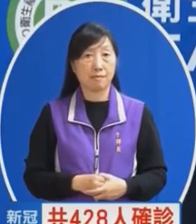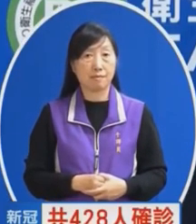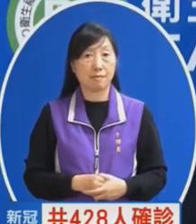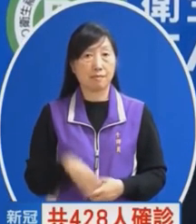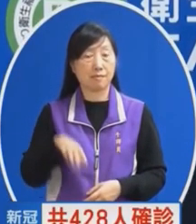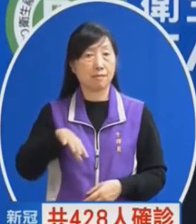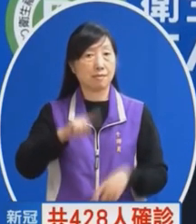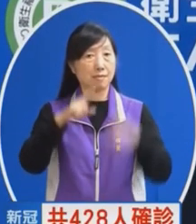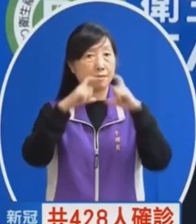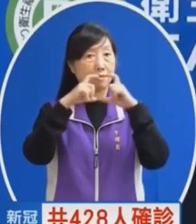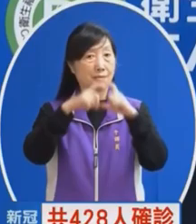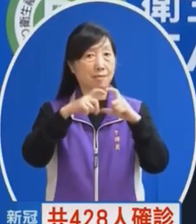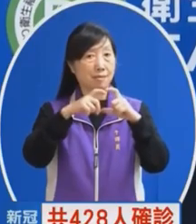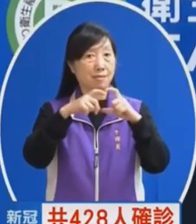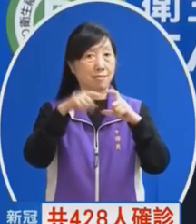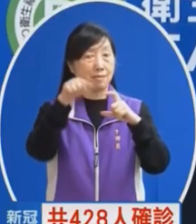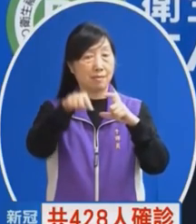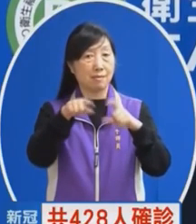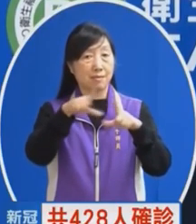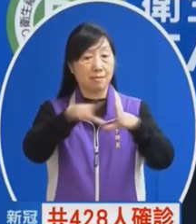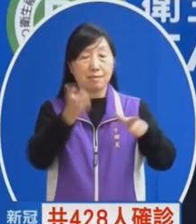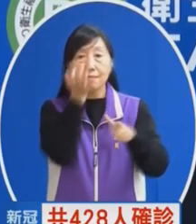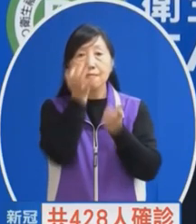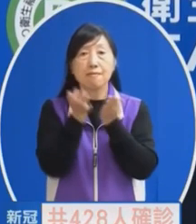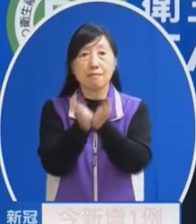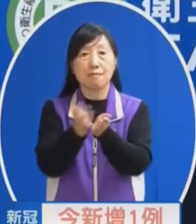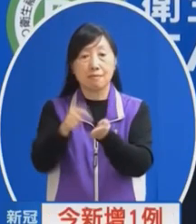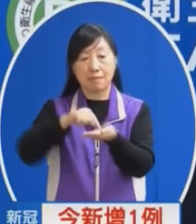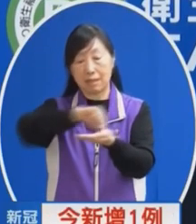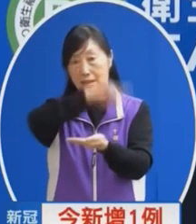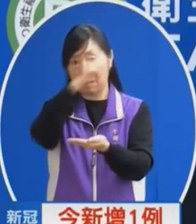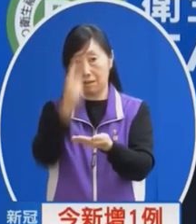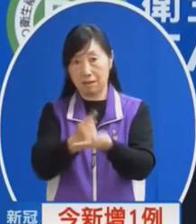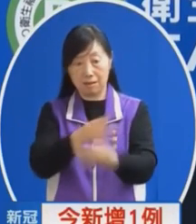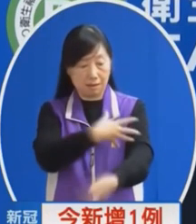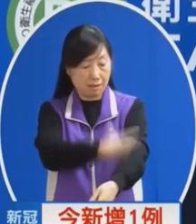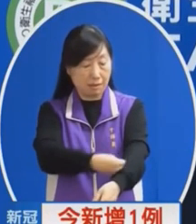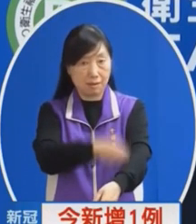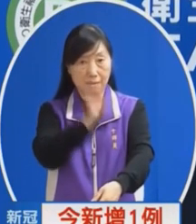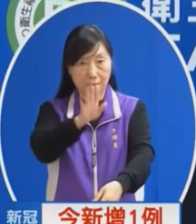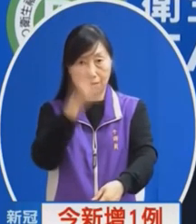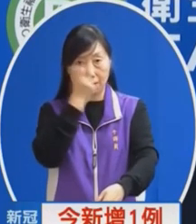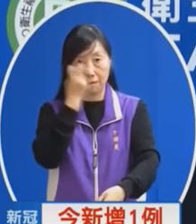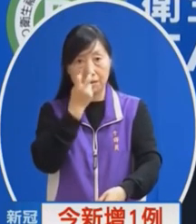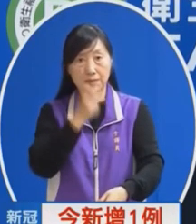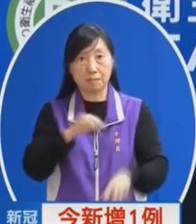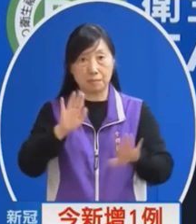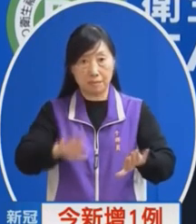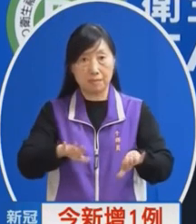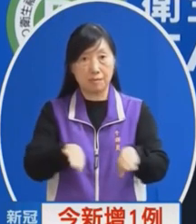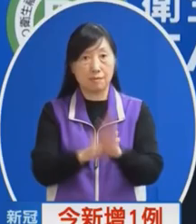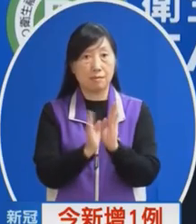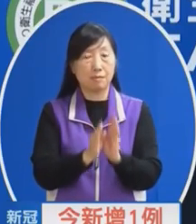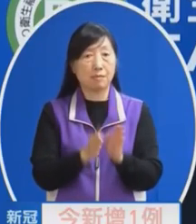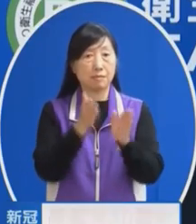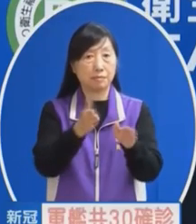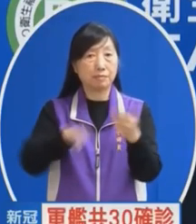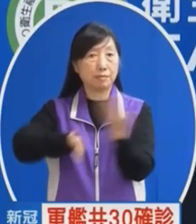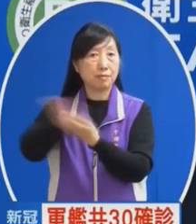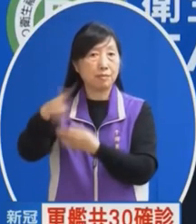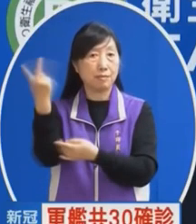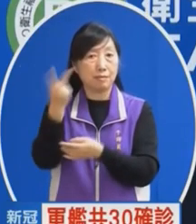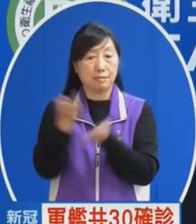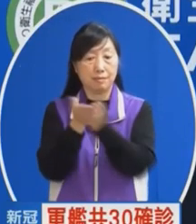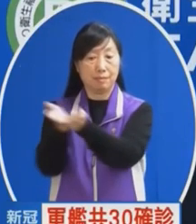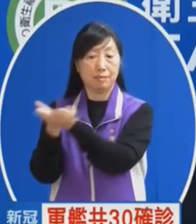我先回答，就是说我们这个潘氏建的话是全部都有抽血，那今天也开始对其他两条件的